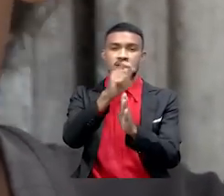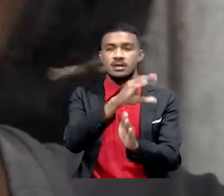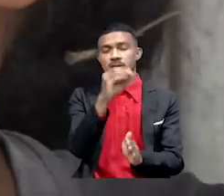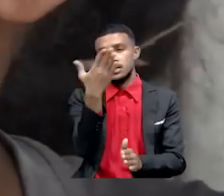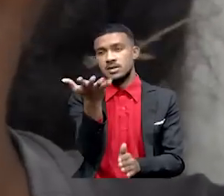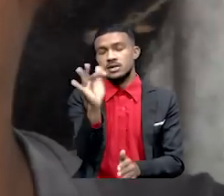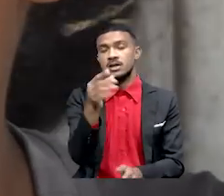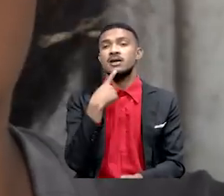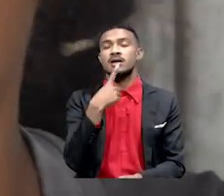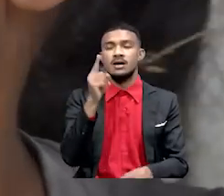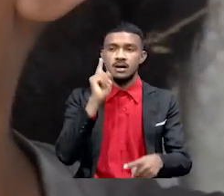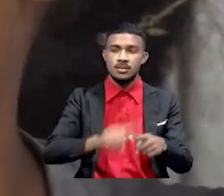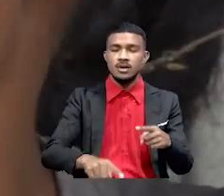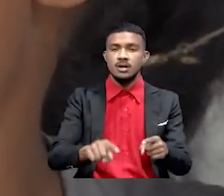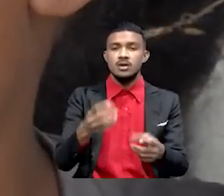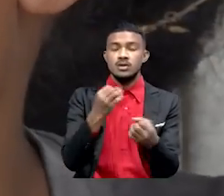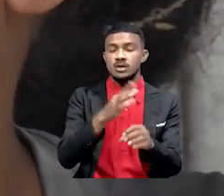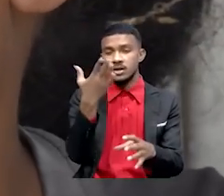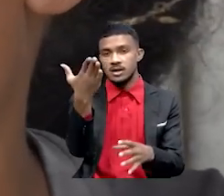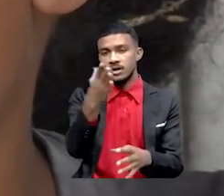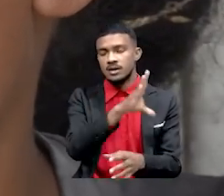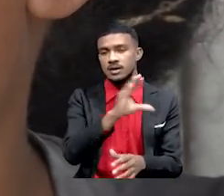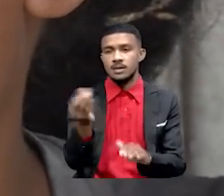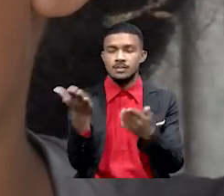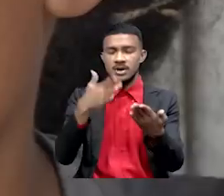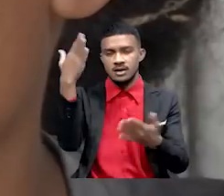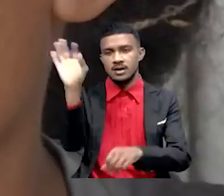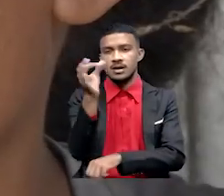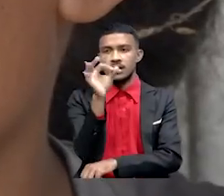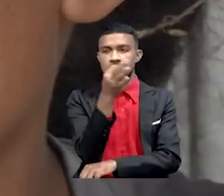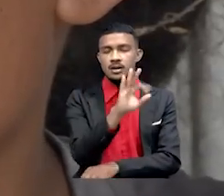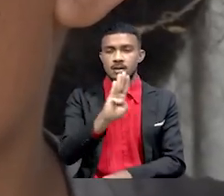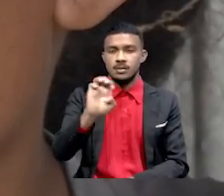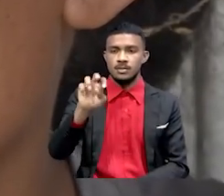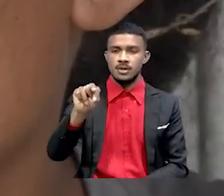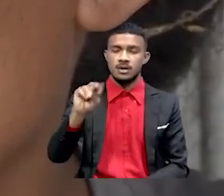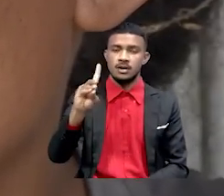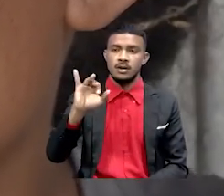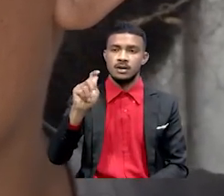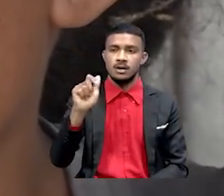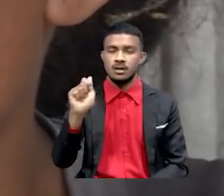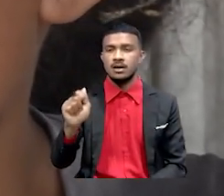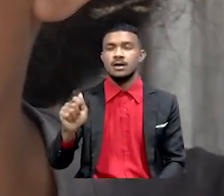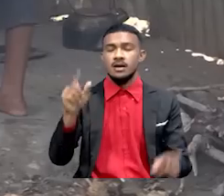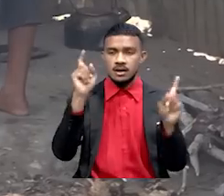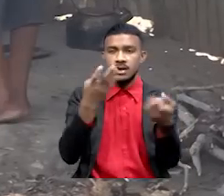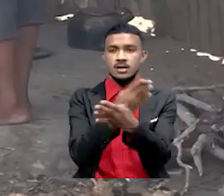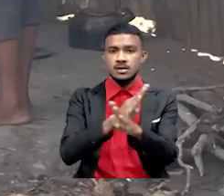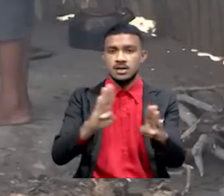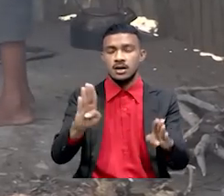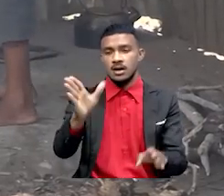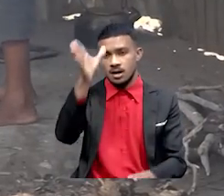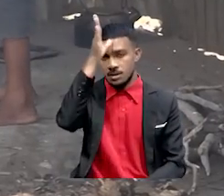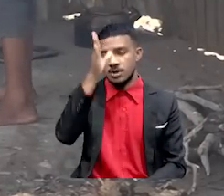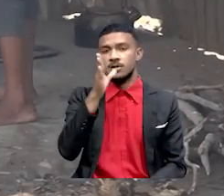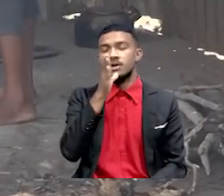serate tensan la bela husik ni mesa kita halon ni mate ai laran sane bendita tingke sai inang no amam panyuang sira mas ke